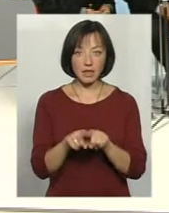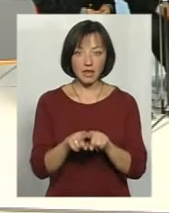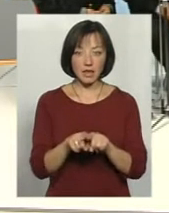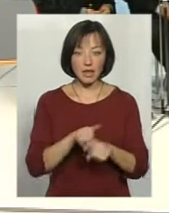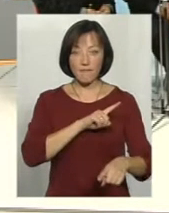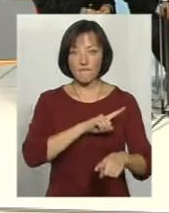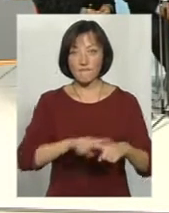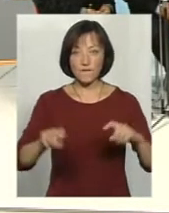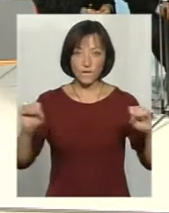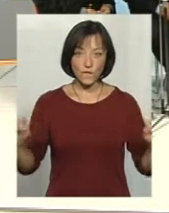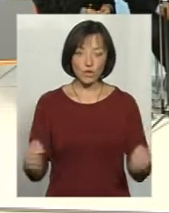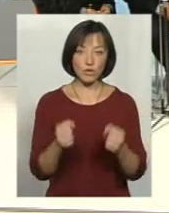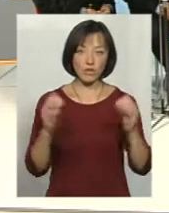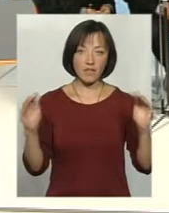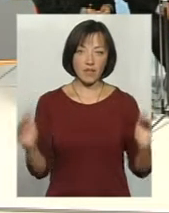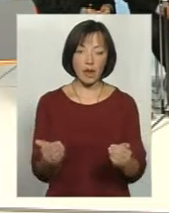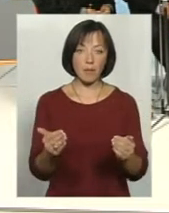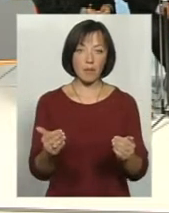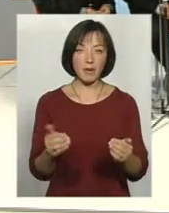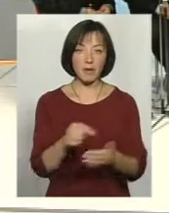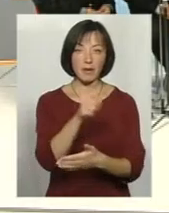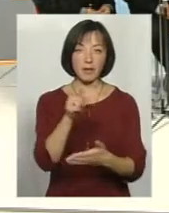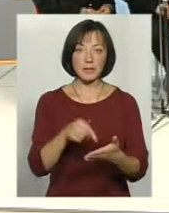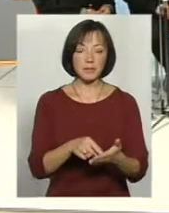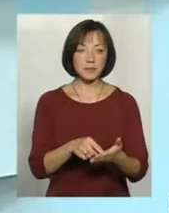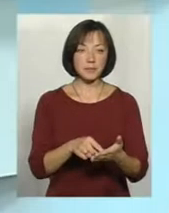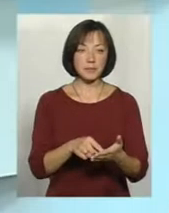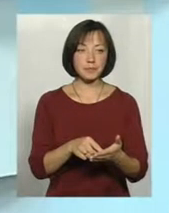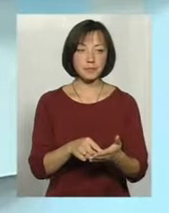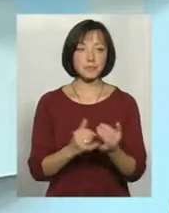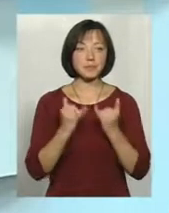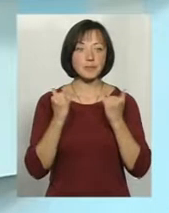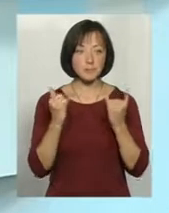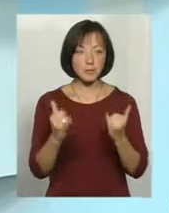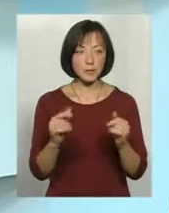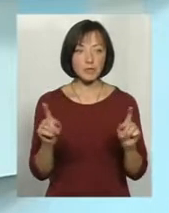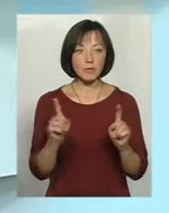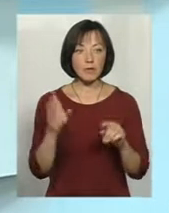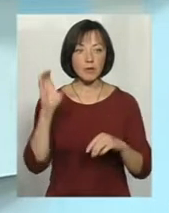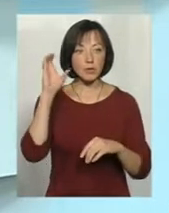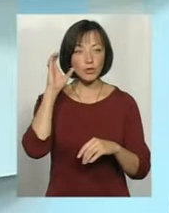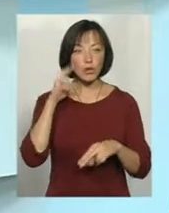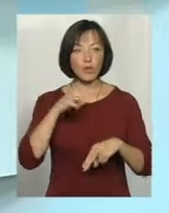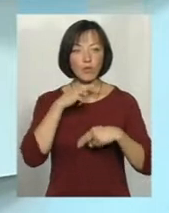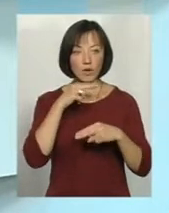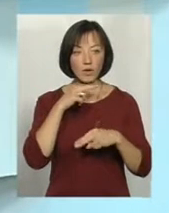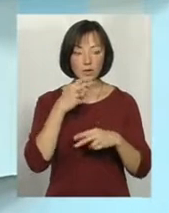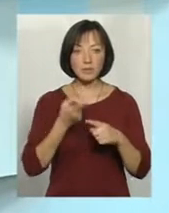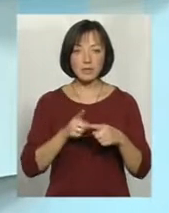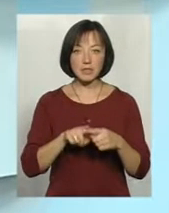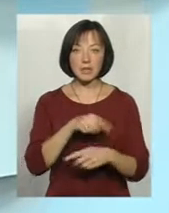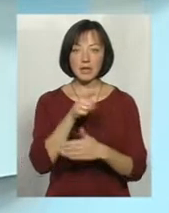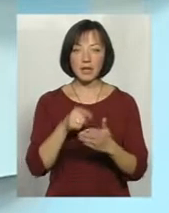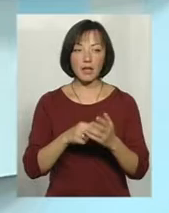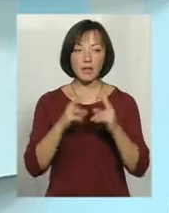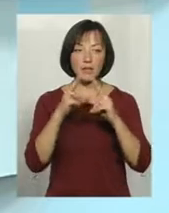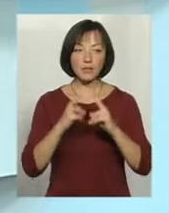форсовані рамки. Пані Анно, для того, щоб ви послухайте уважно, ми це питання